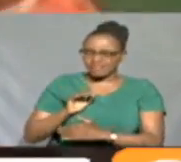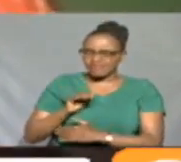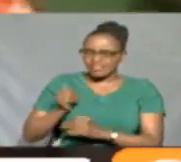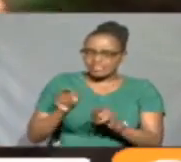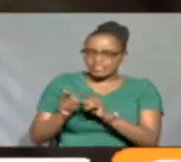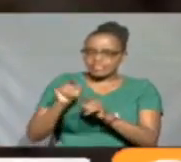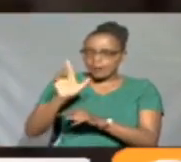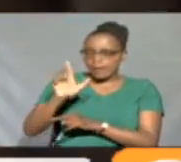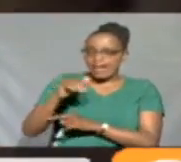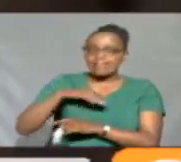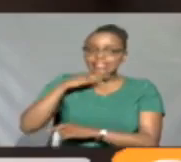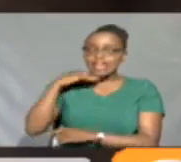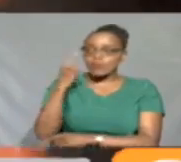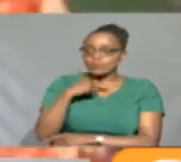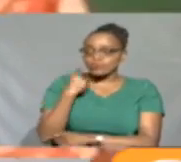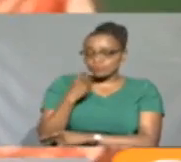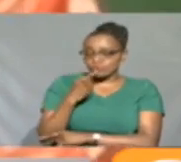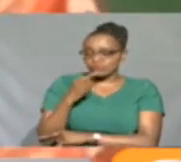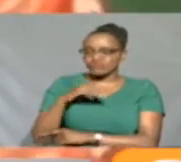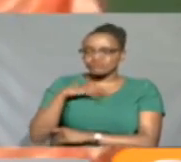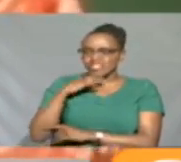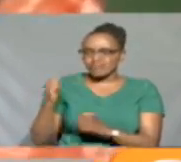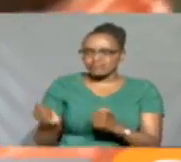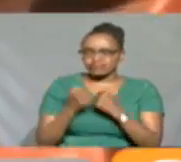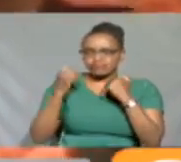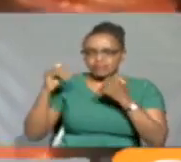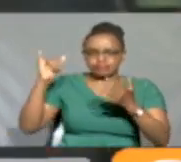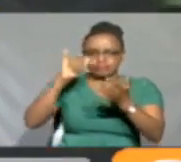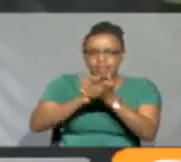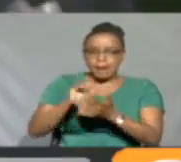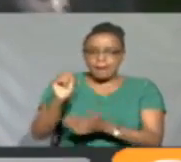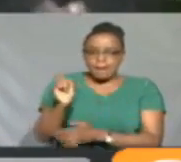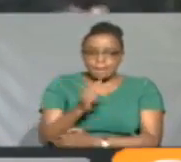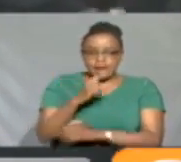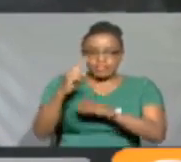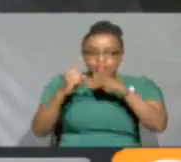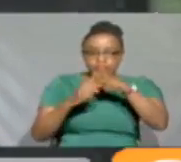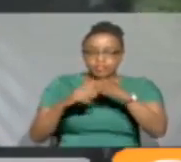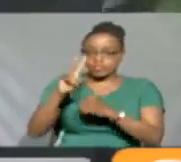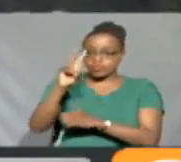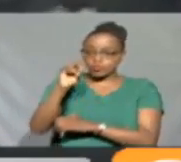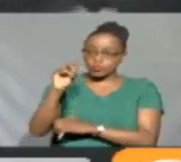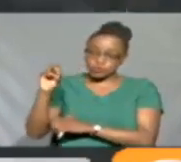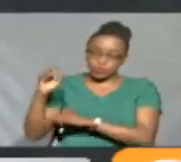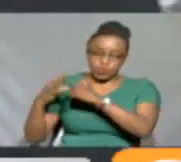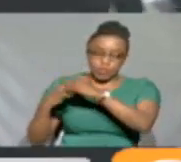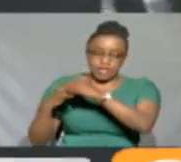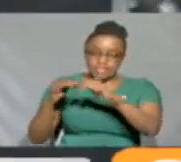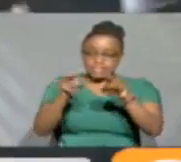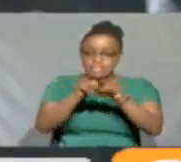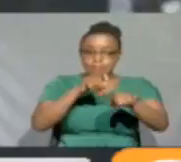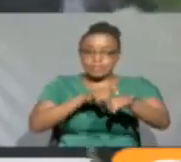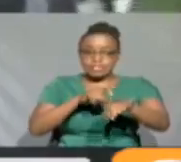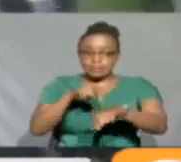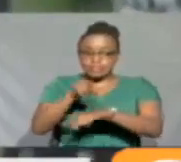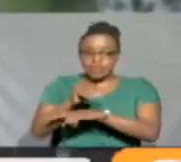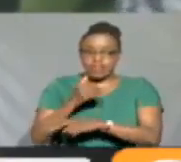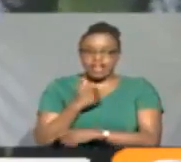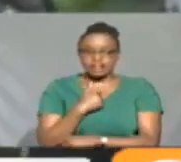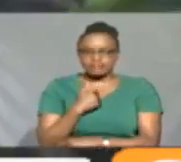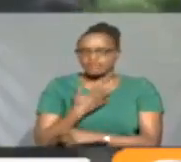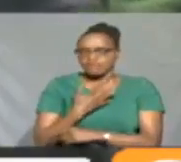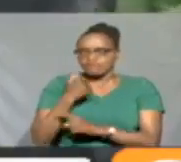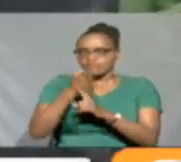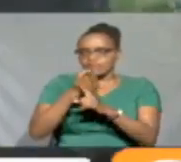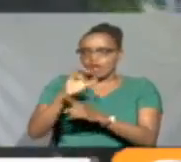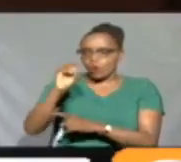Lona Laboso aliyefariki kwenye ajali ya ndege mnamo Juni mwaka 2008. Wakati huo aliwania ubunge kupitia